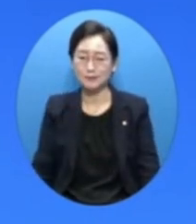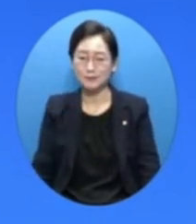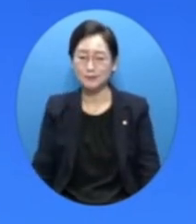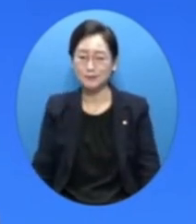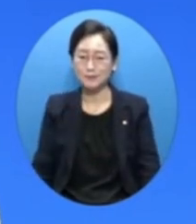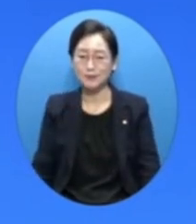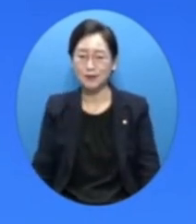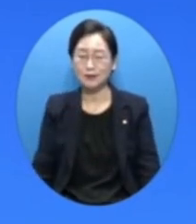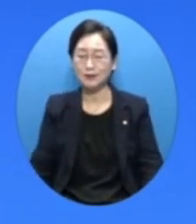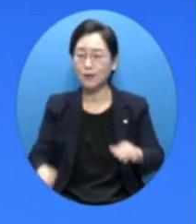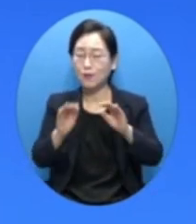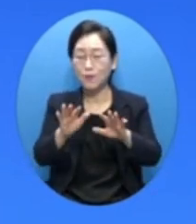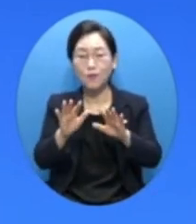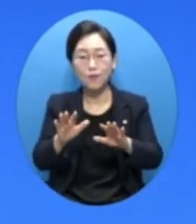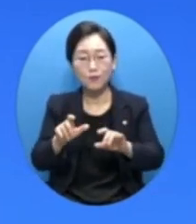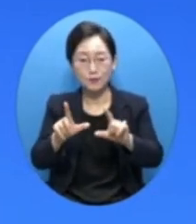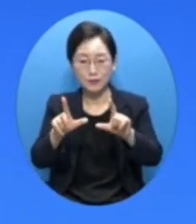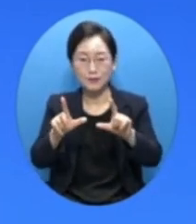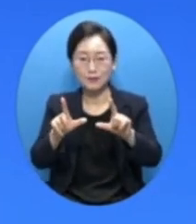올해